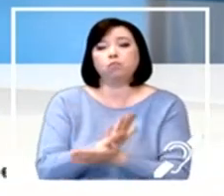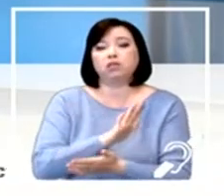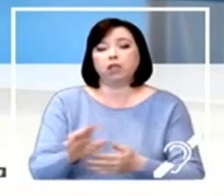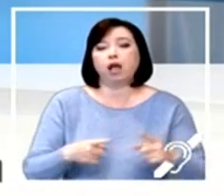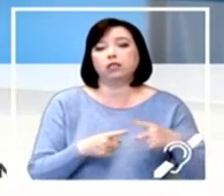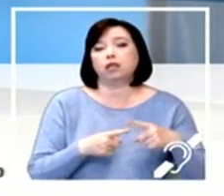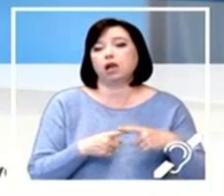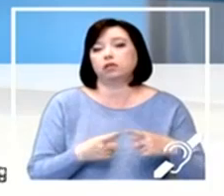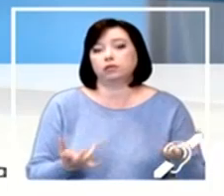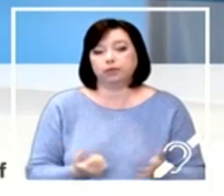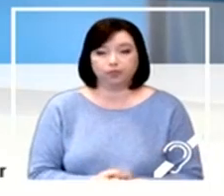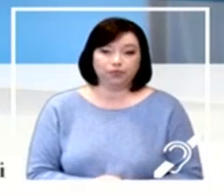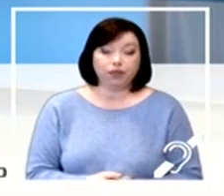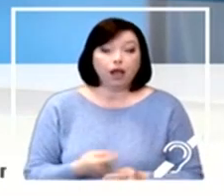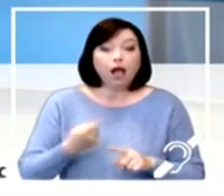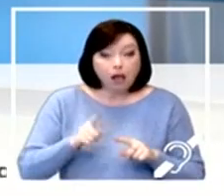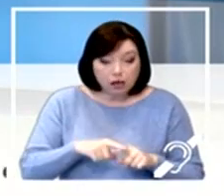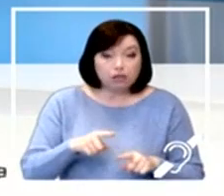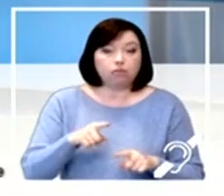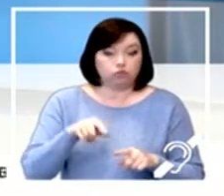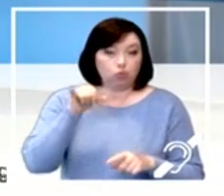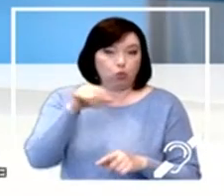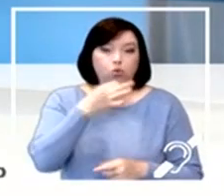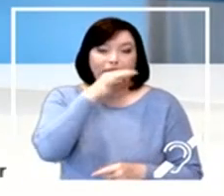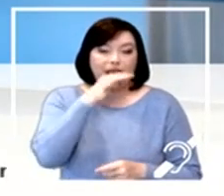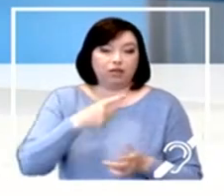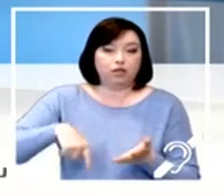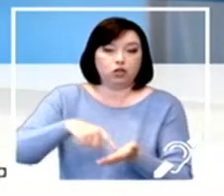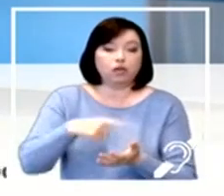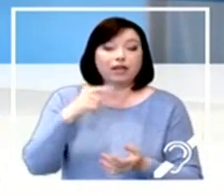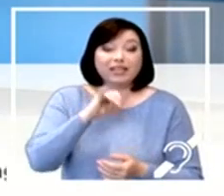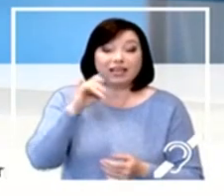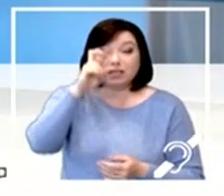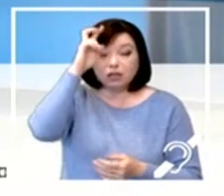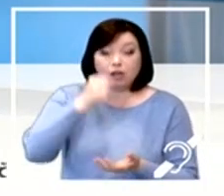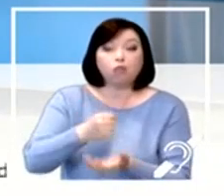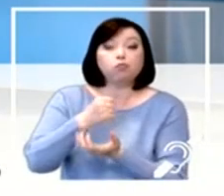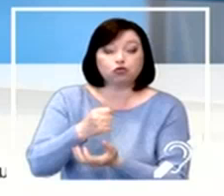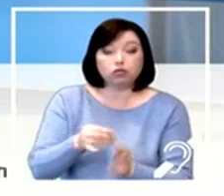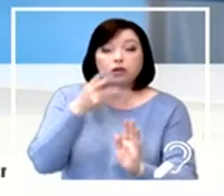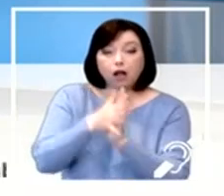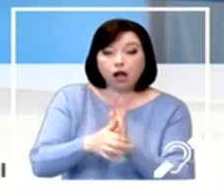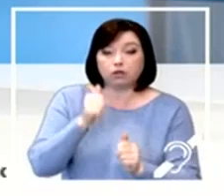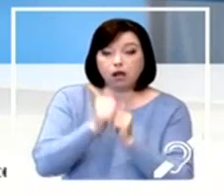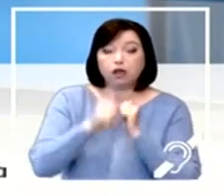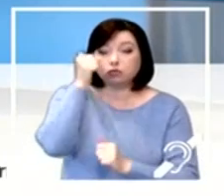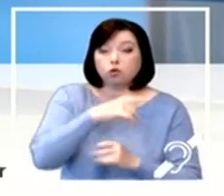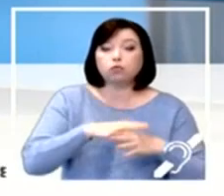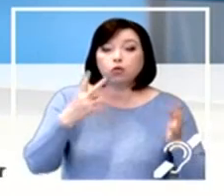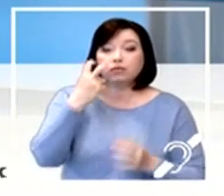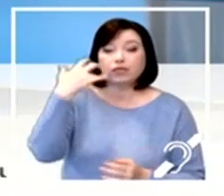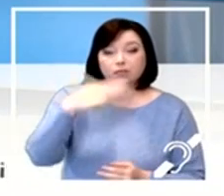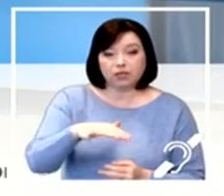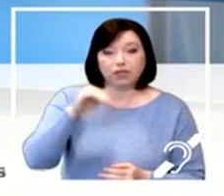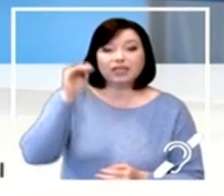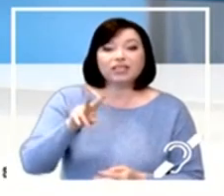de taxi gratuite. Este și cazul locuitorilor din Edineț, unde din bugetul local se cheltuie anual peste 250.000